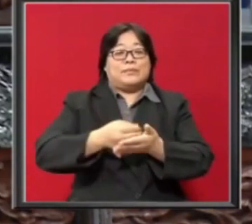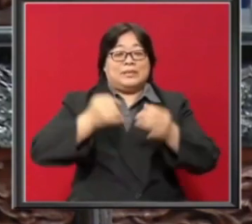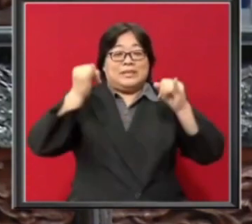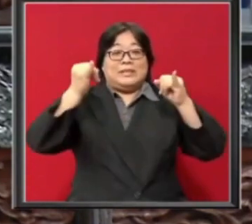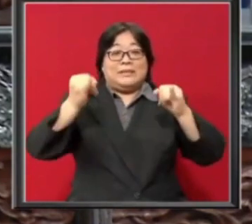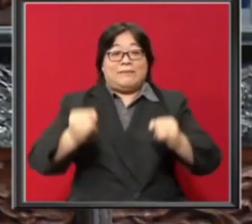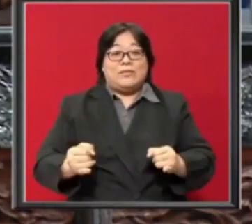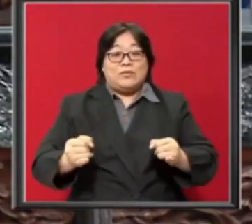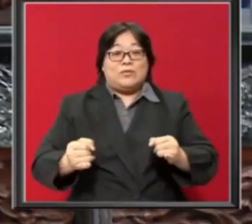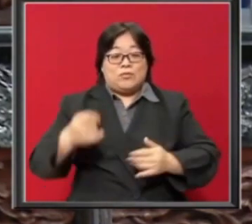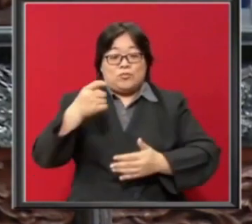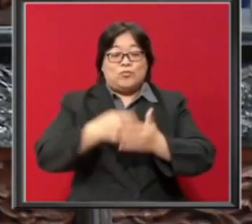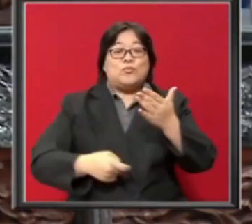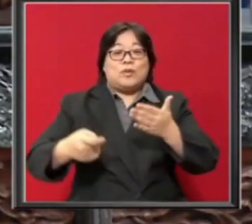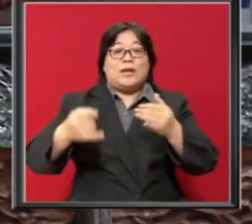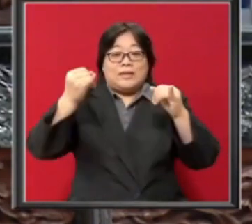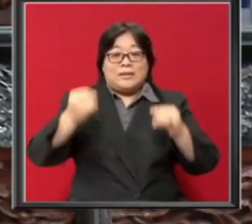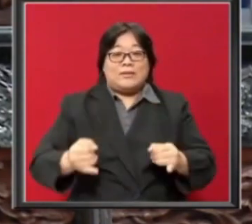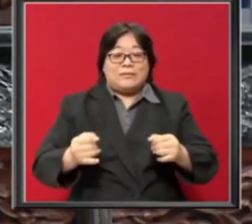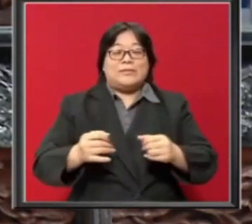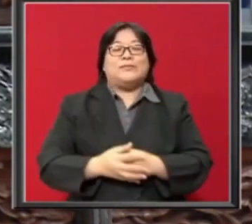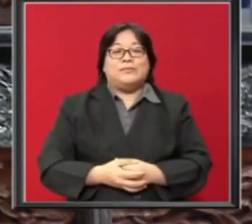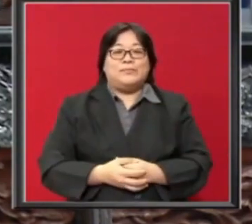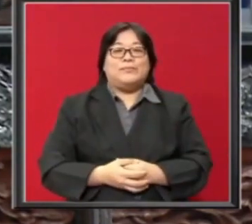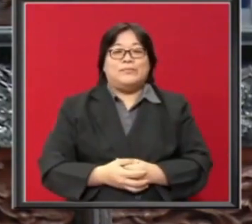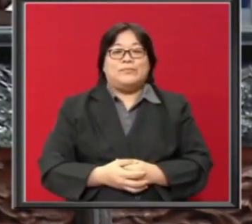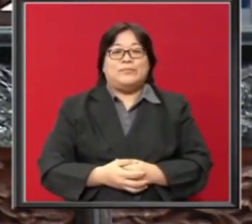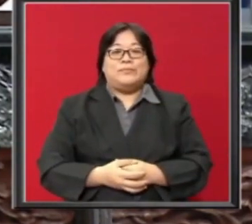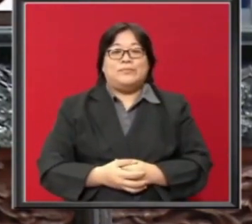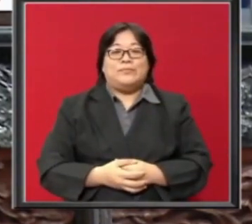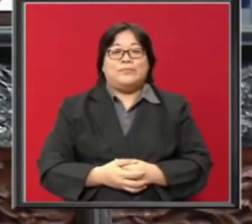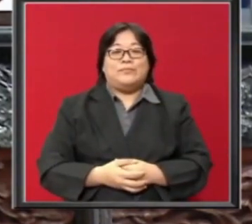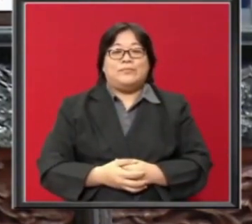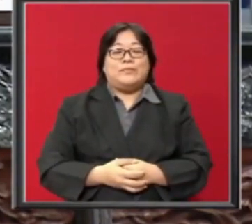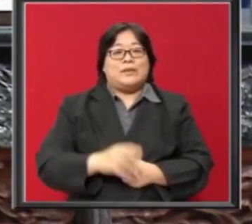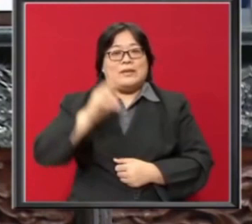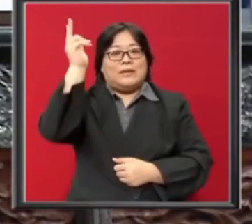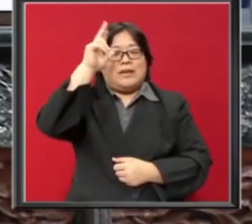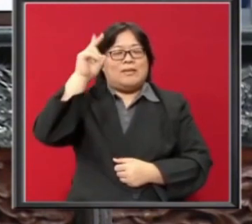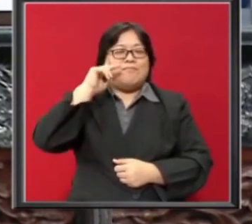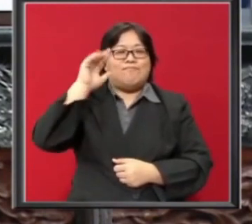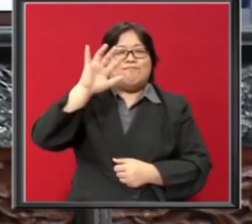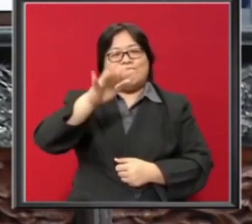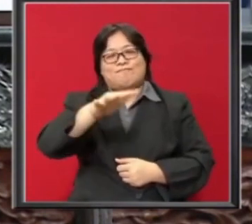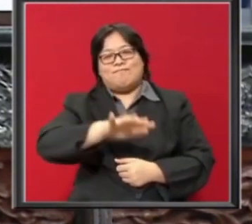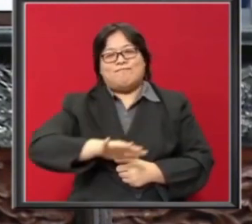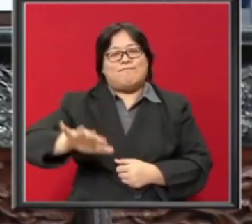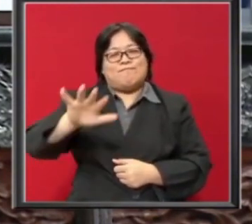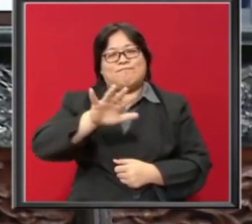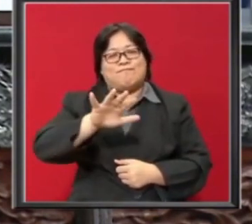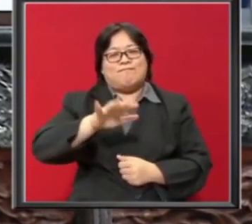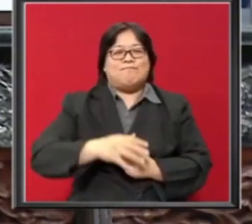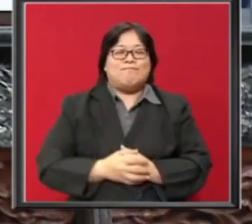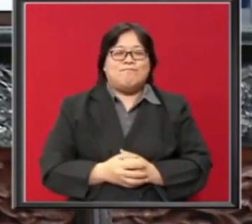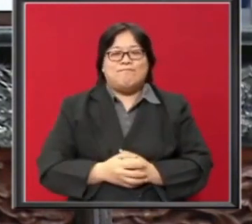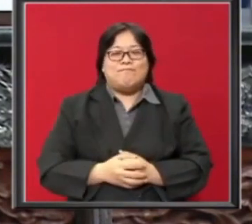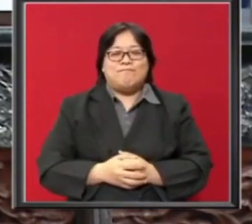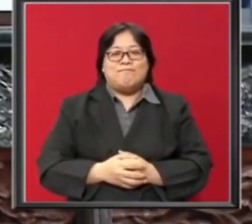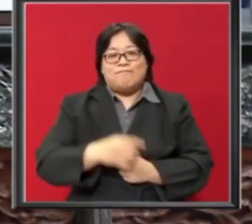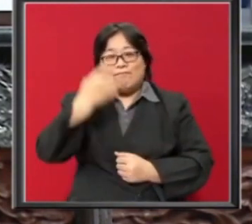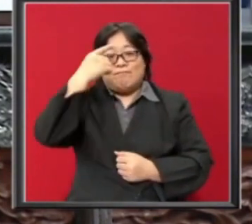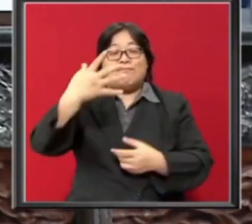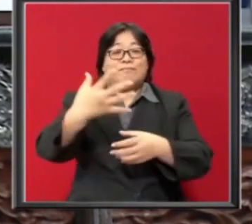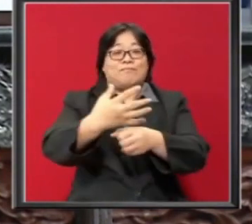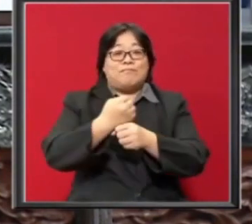individu Cukai pendapatan income tax Hai kerajaan Jungle Hai